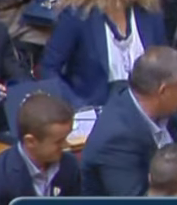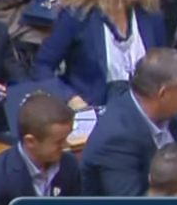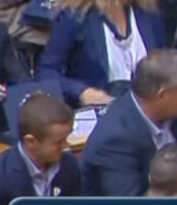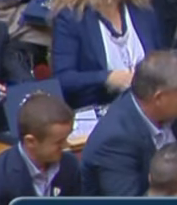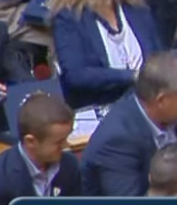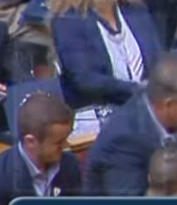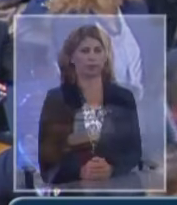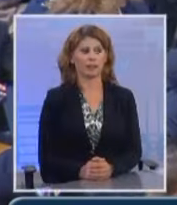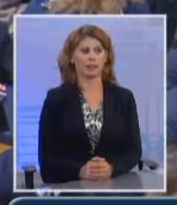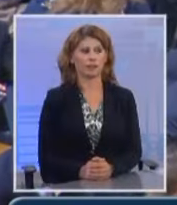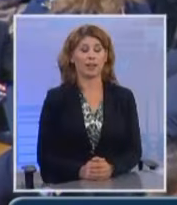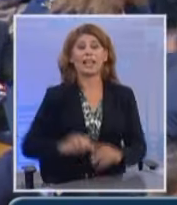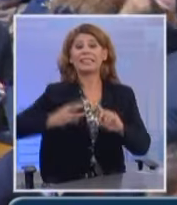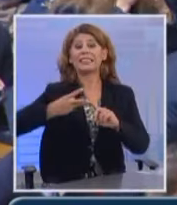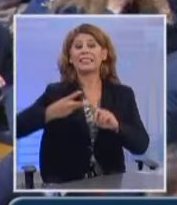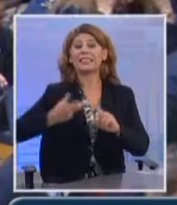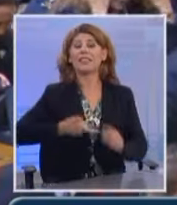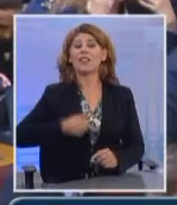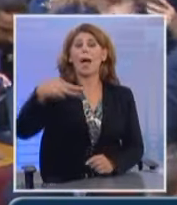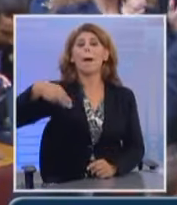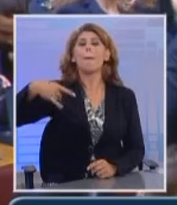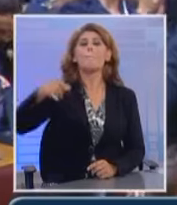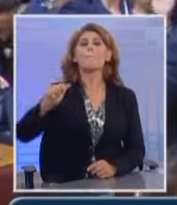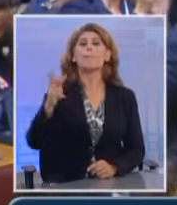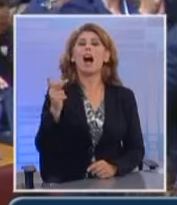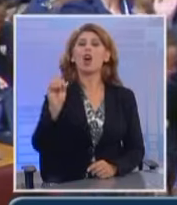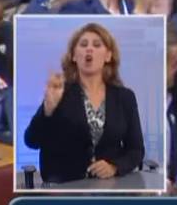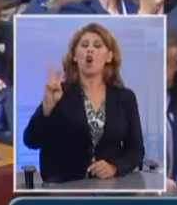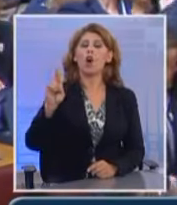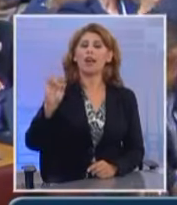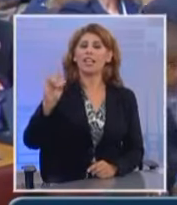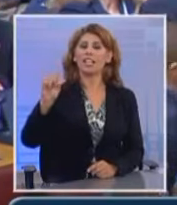Ο Χάλκινος Παρολυμπιονίκης Μπακοχρήστος Δημήτρης.